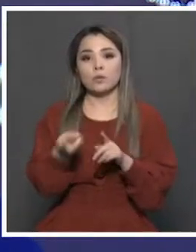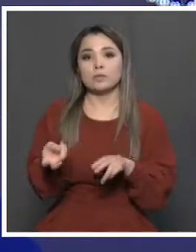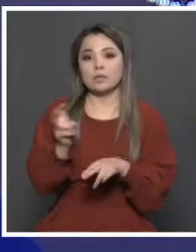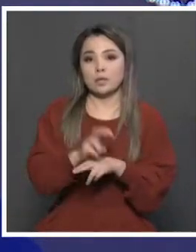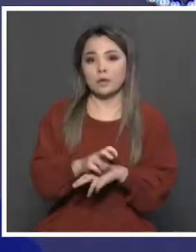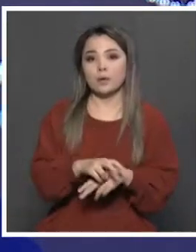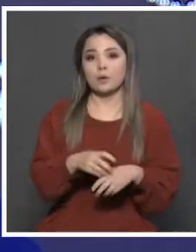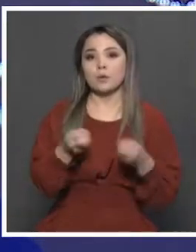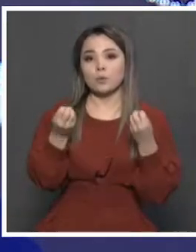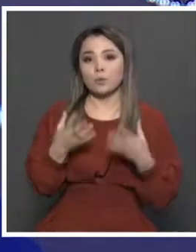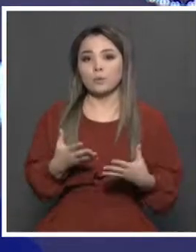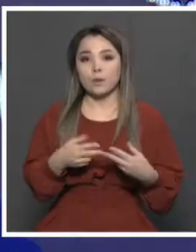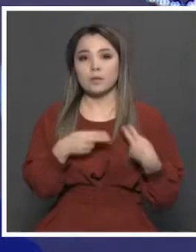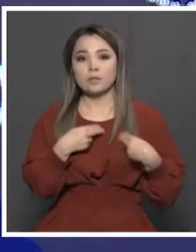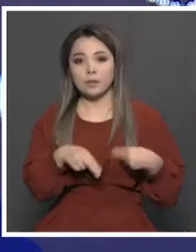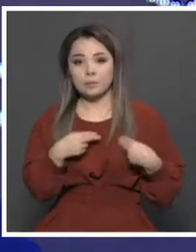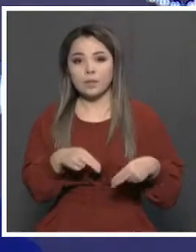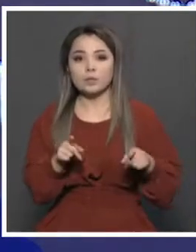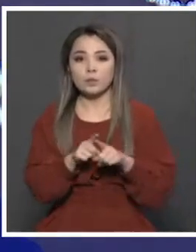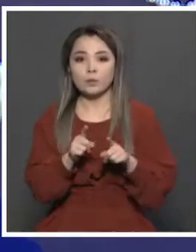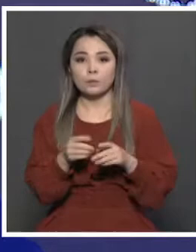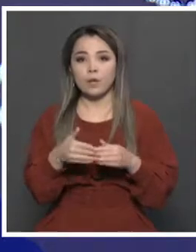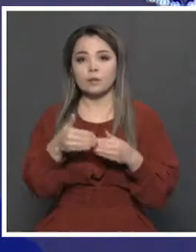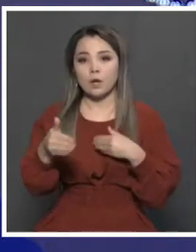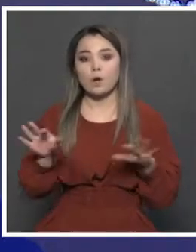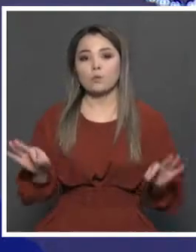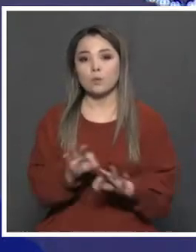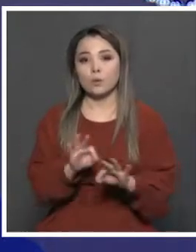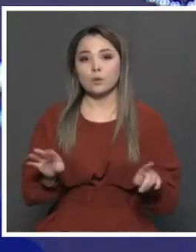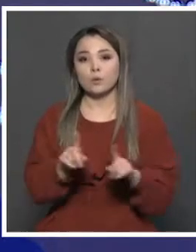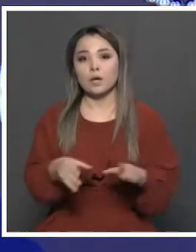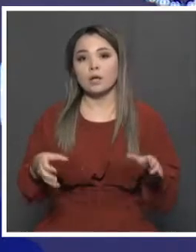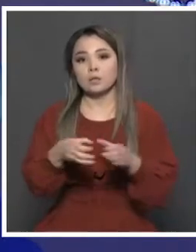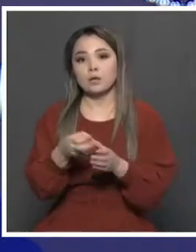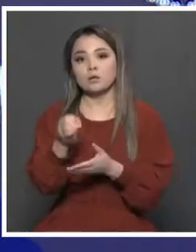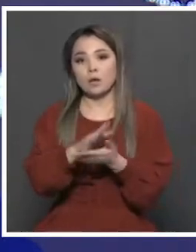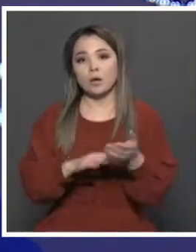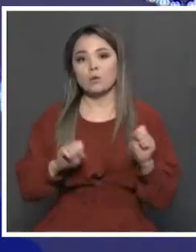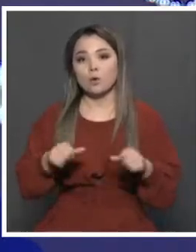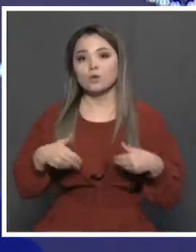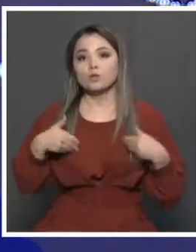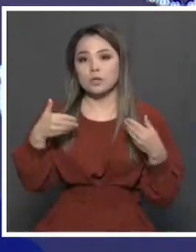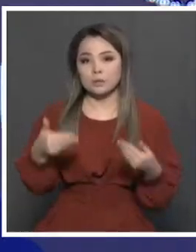көркем еңбек және музыка пәндерін қашықтық форматта, асинхронды форматта жалғастыруды ұсынып отыр.